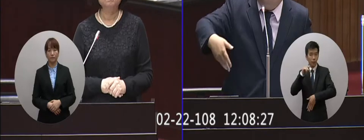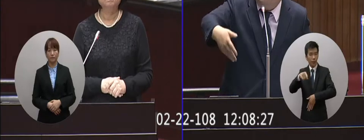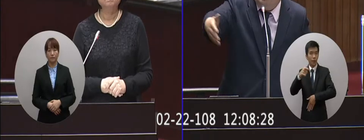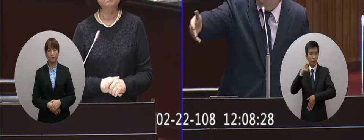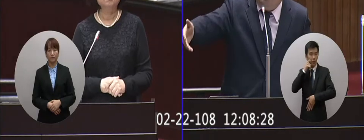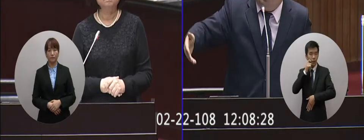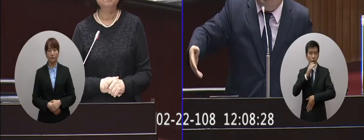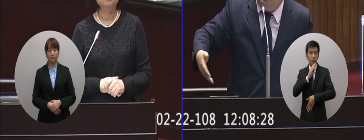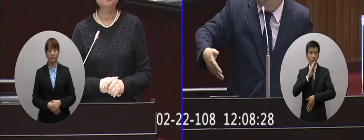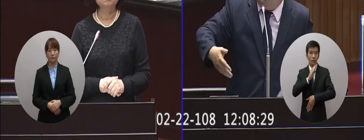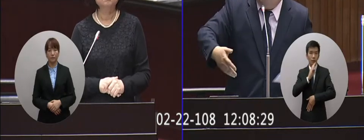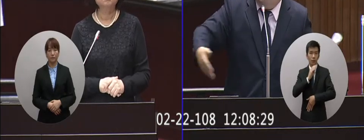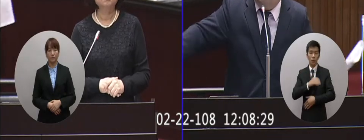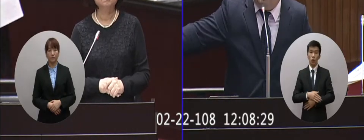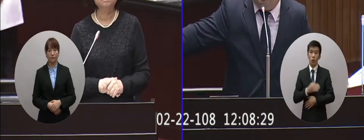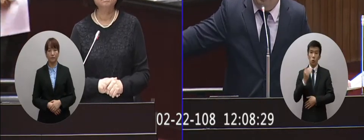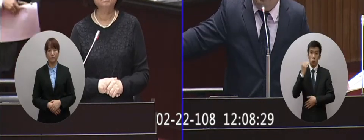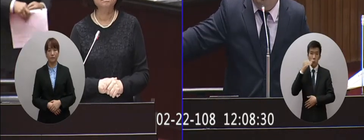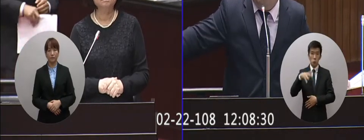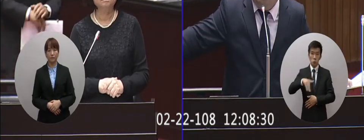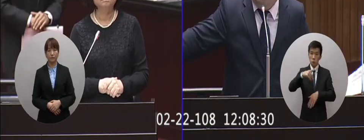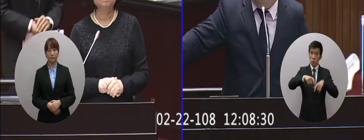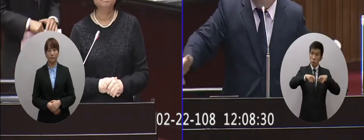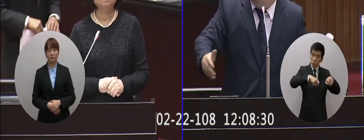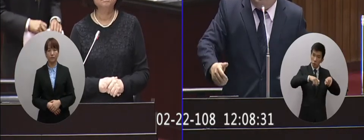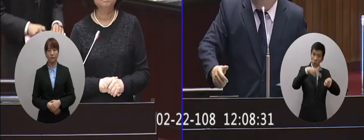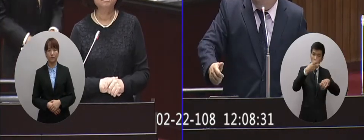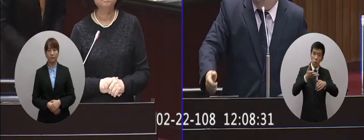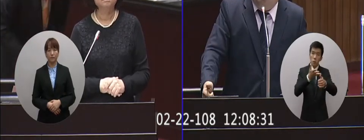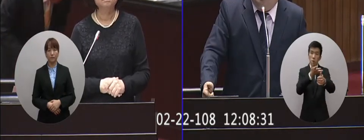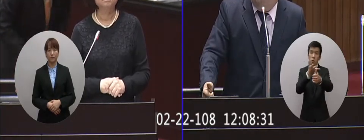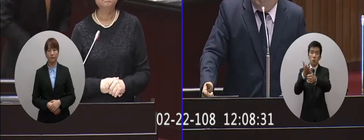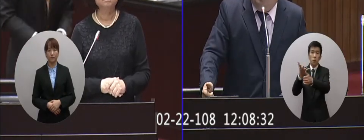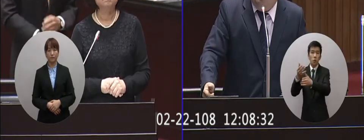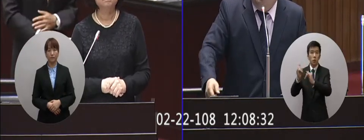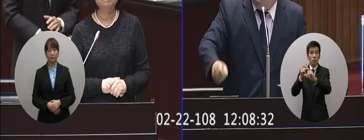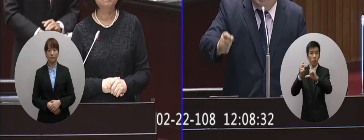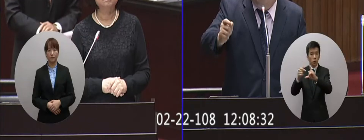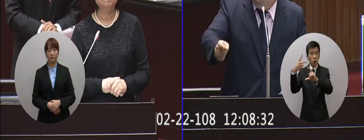方，它可能要有计划，然后它可能要跟社区要去做开会，要去